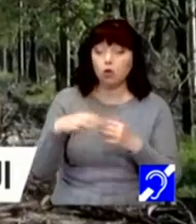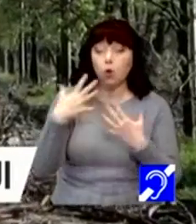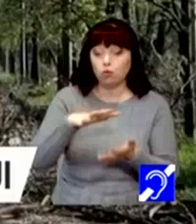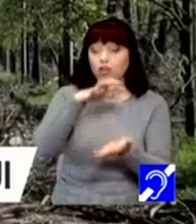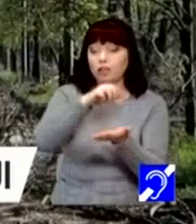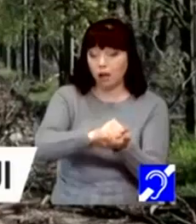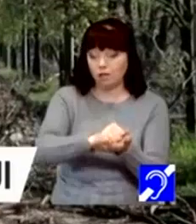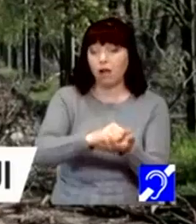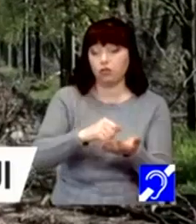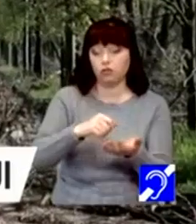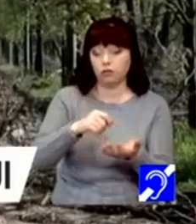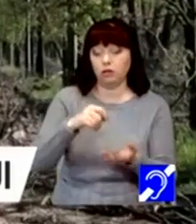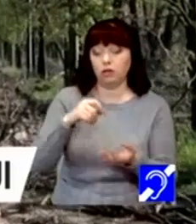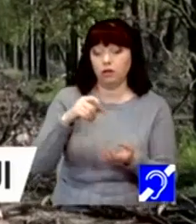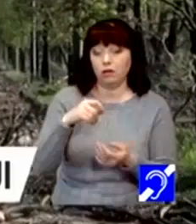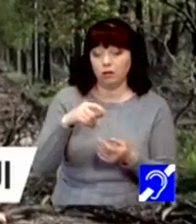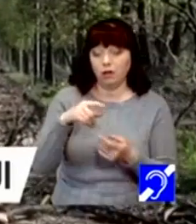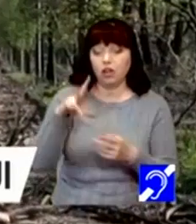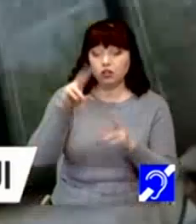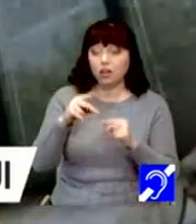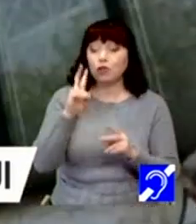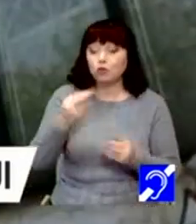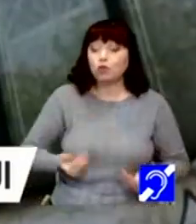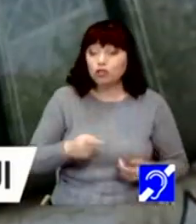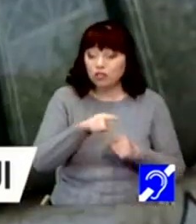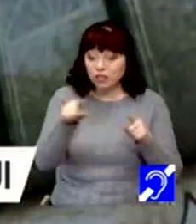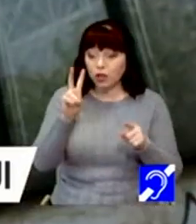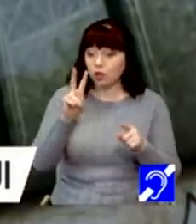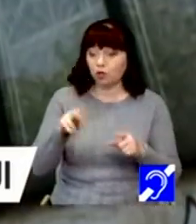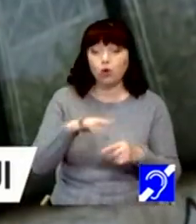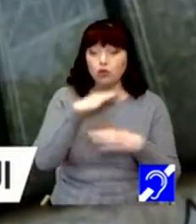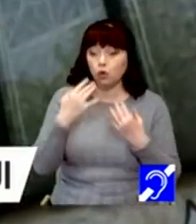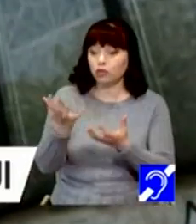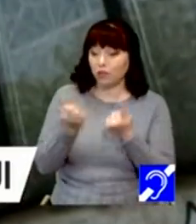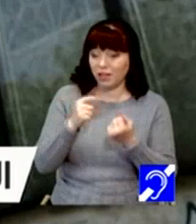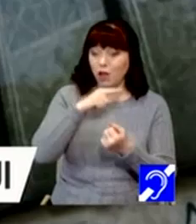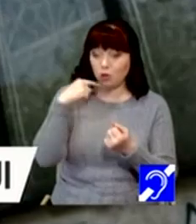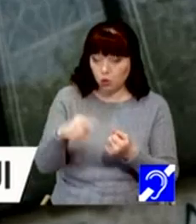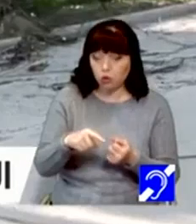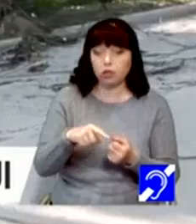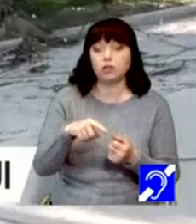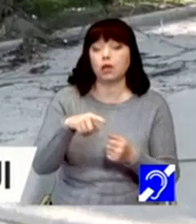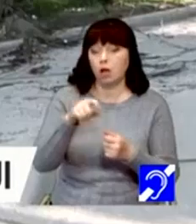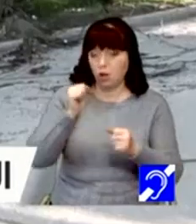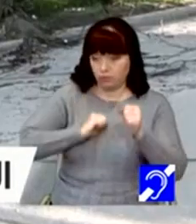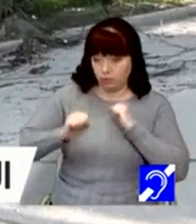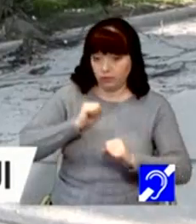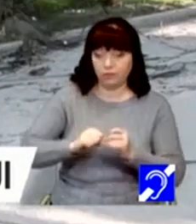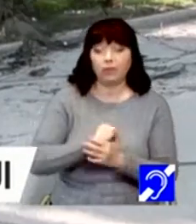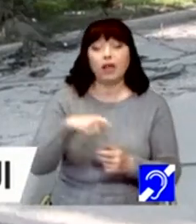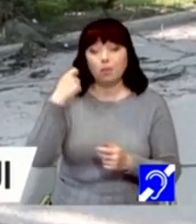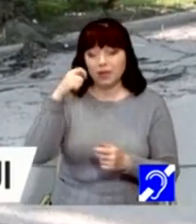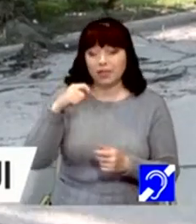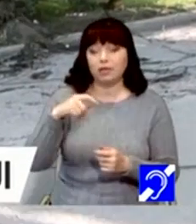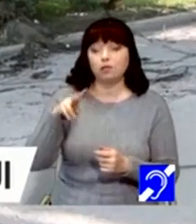patul de potrivit unor rapoarte localnicii sunt agresați pentru că nu recunosc Autoritatea rusă un mesaj similar a venit și de la Moscova președintele